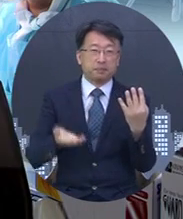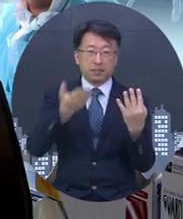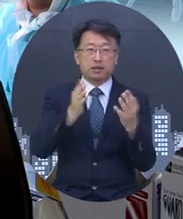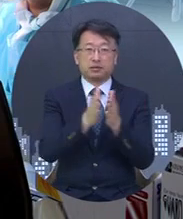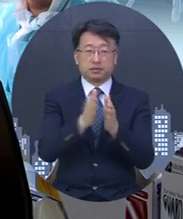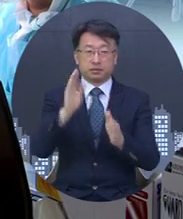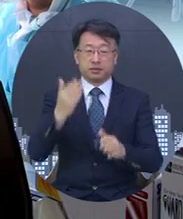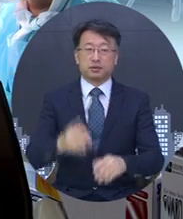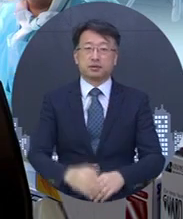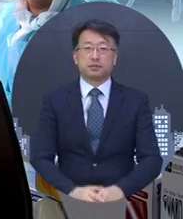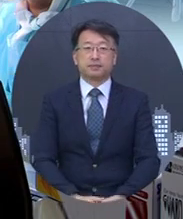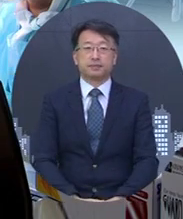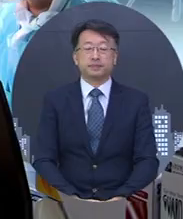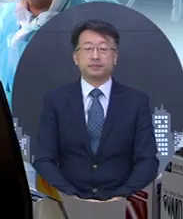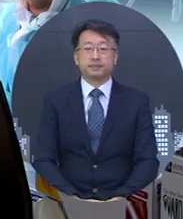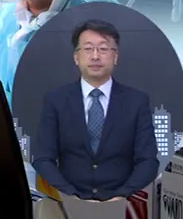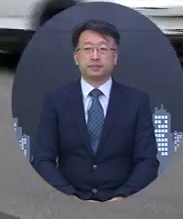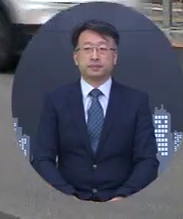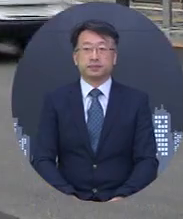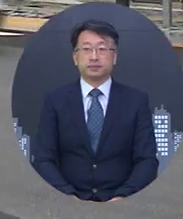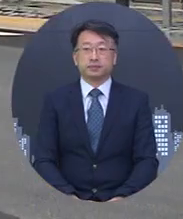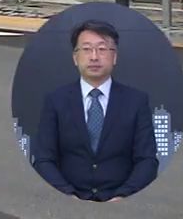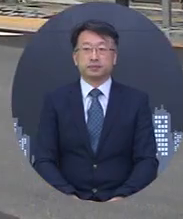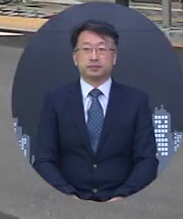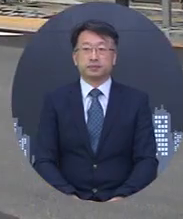격상했습니다. 부정석 기자입니다.